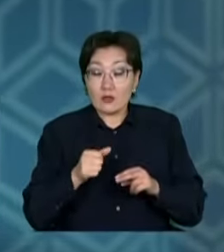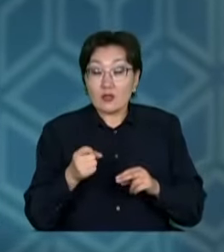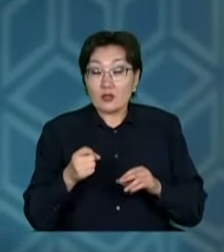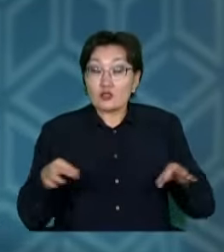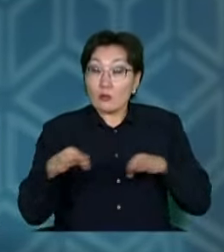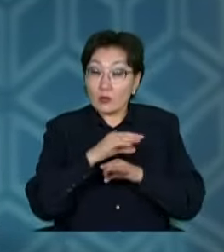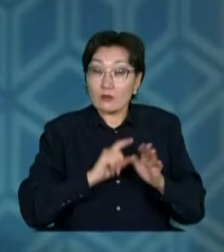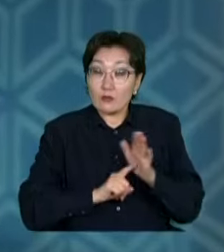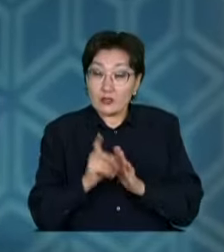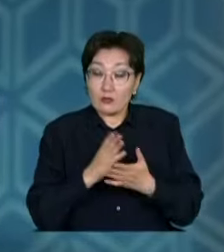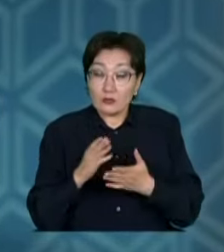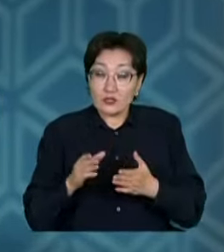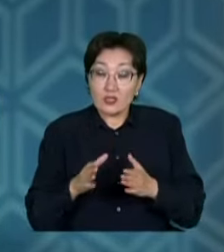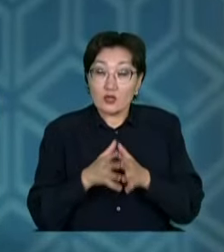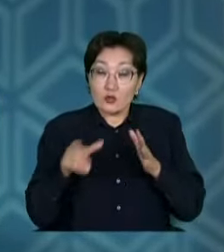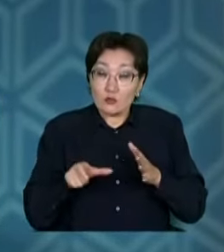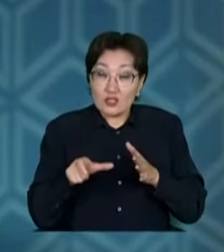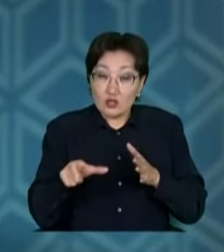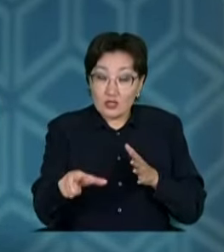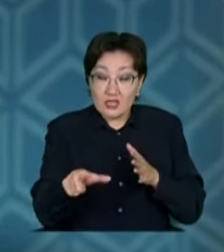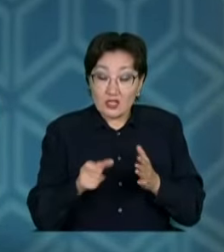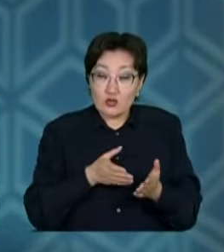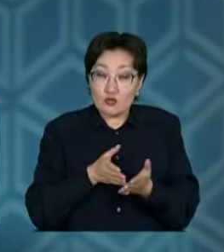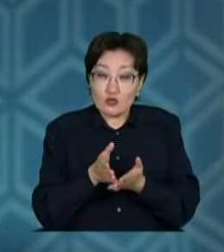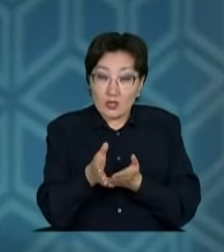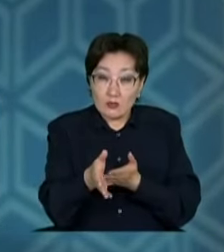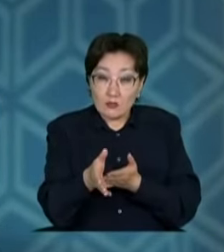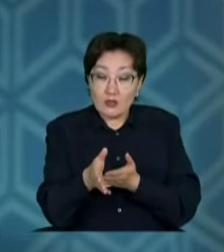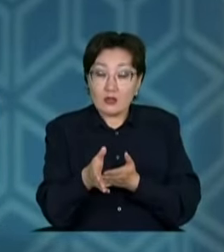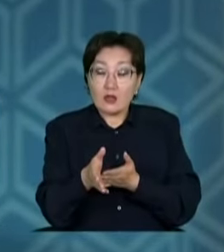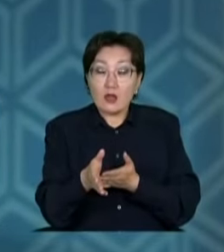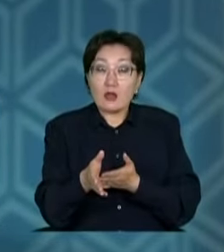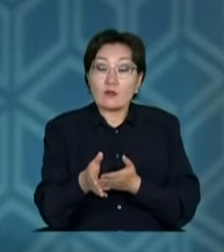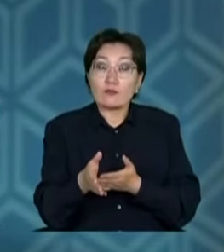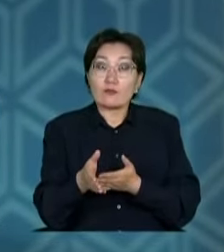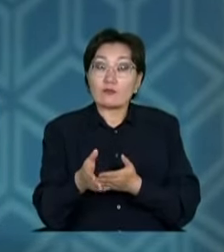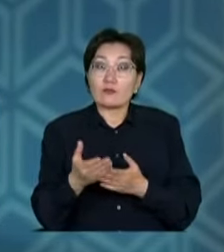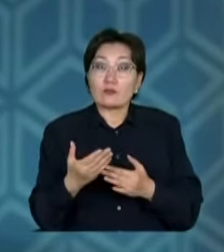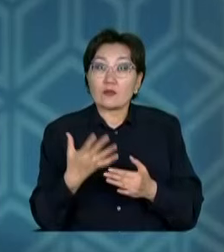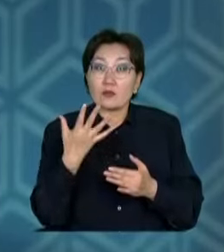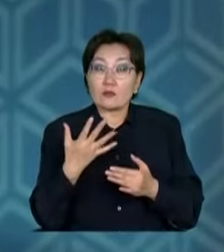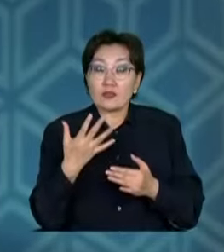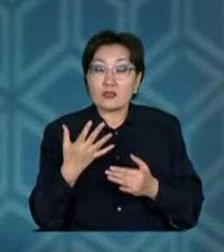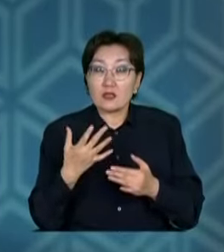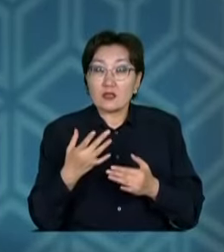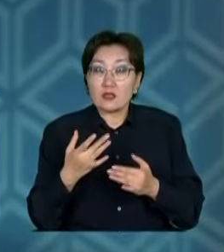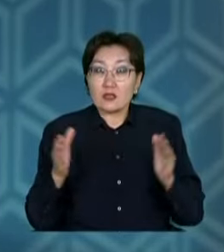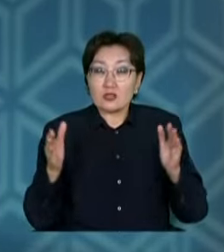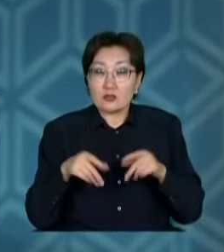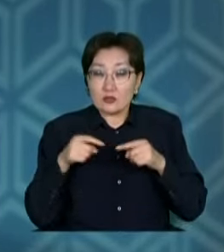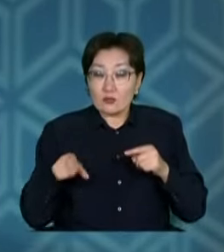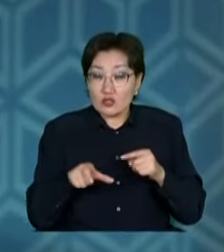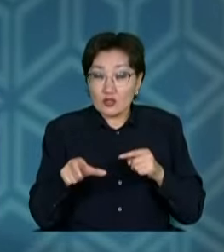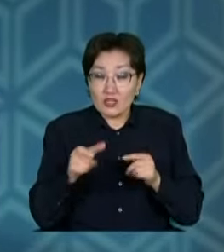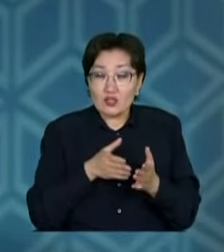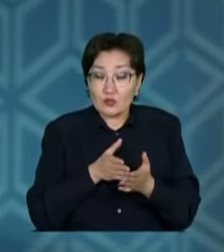мына магистральды жолдарды ұзарту, тұйық жолдарды, 5 радиалды жолдарды